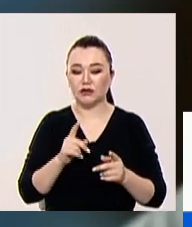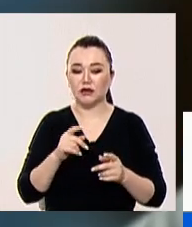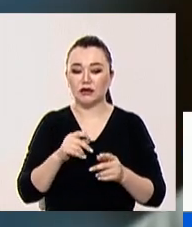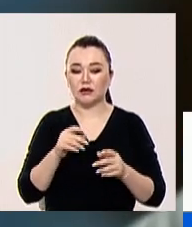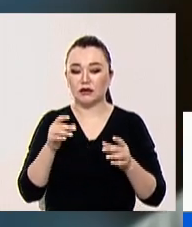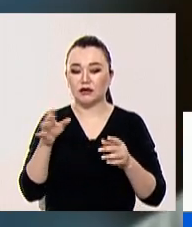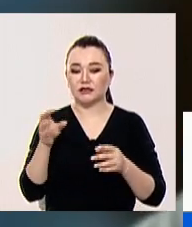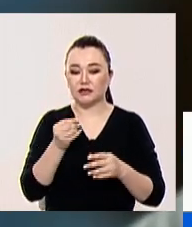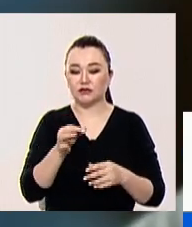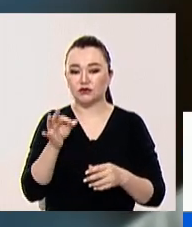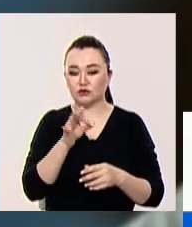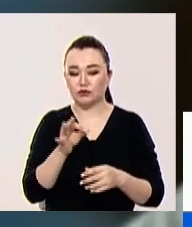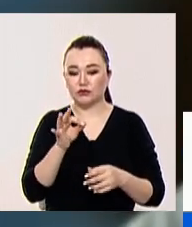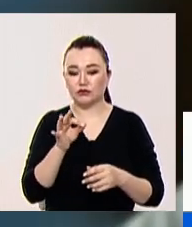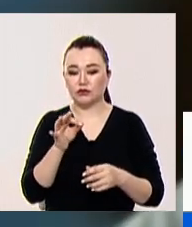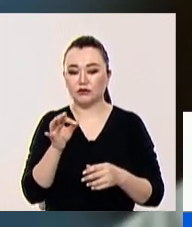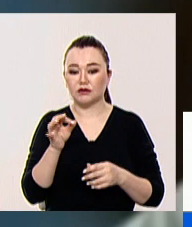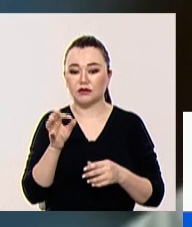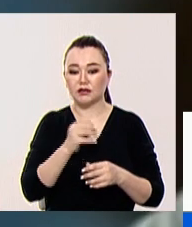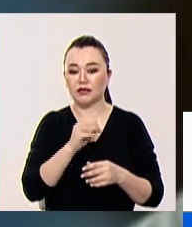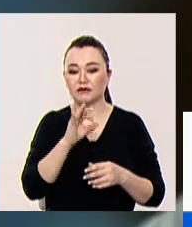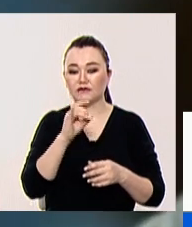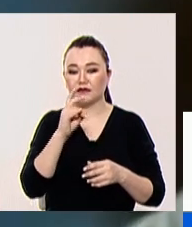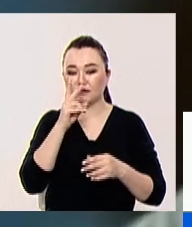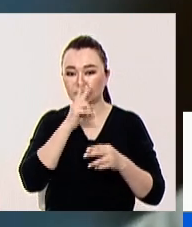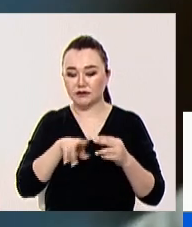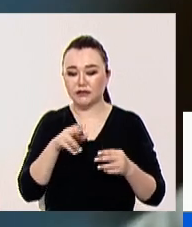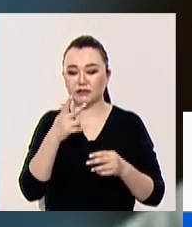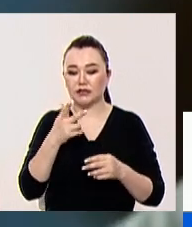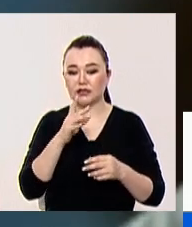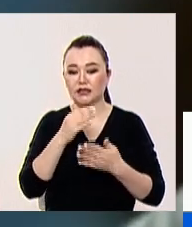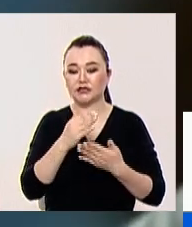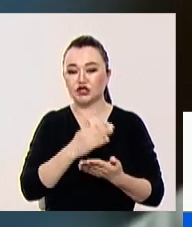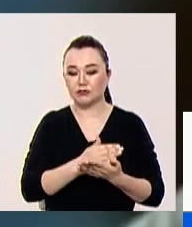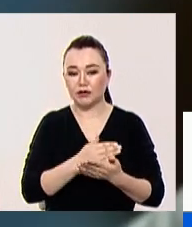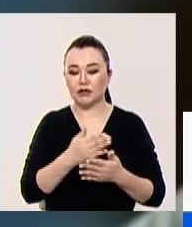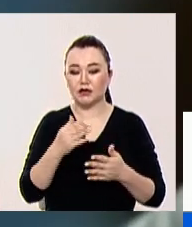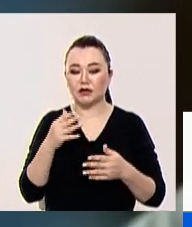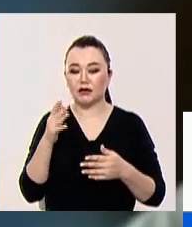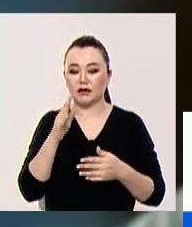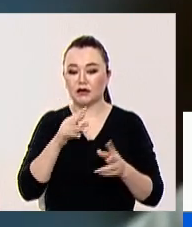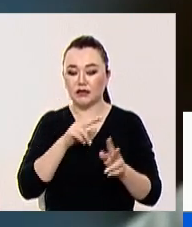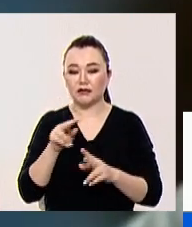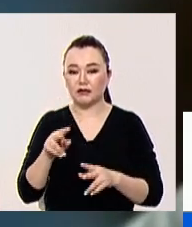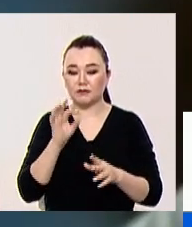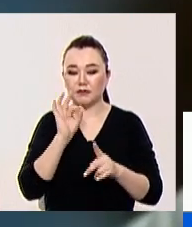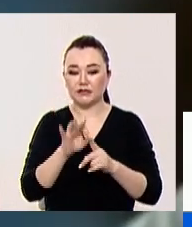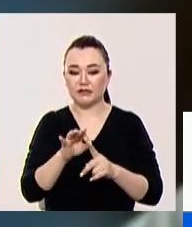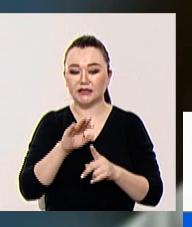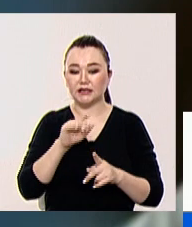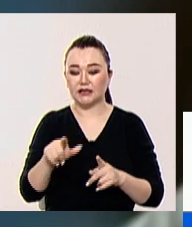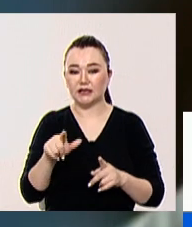таргетированию денежной массы, а не таргетированной инфляции. Есть базово три режима. Соответственно, поставить под контроль объем эмиссии